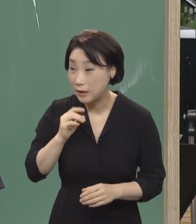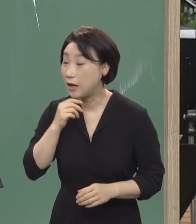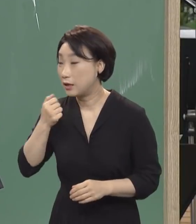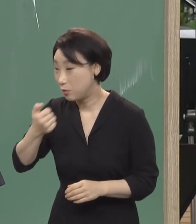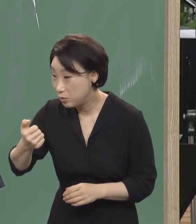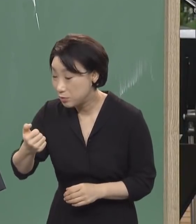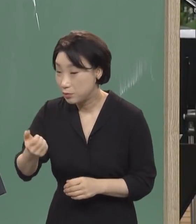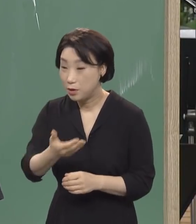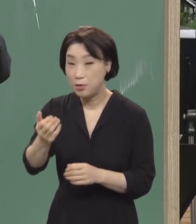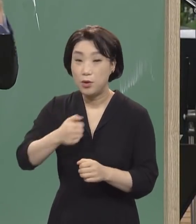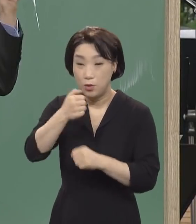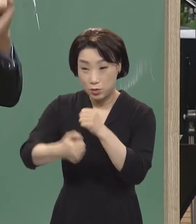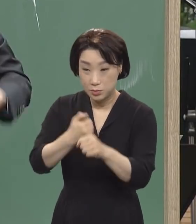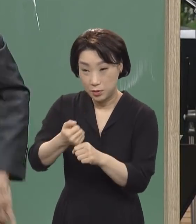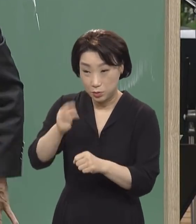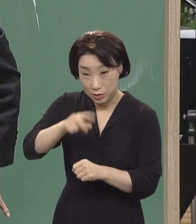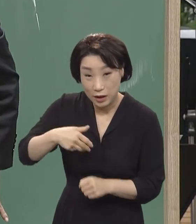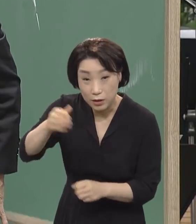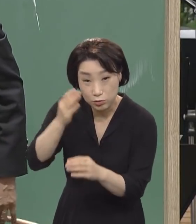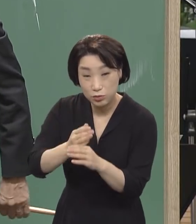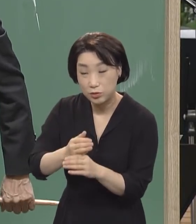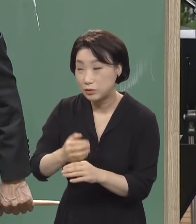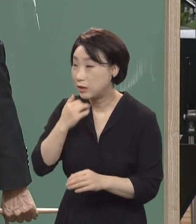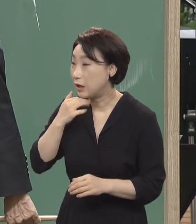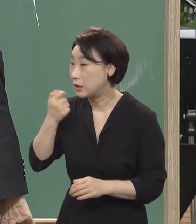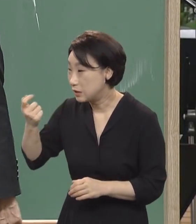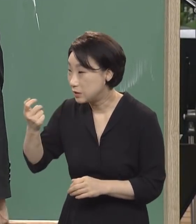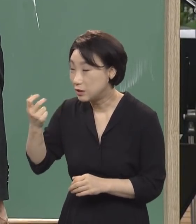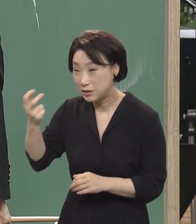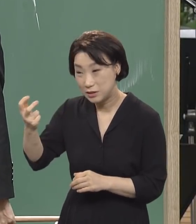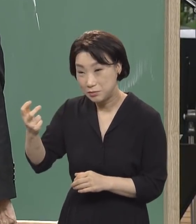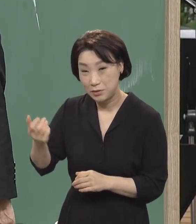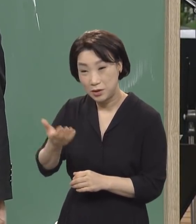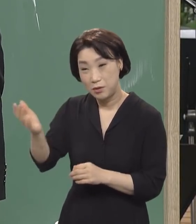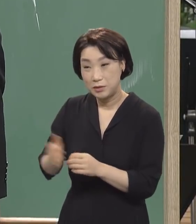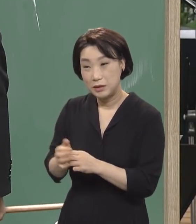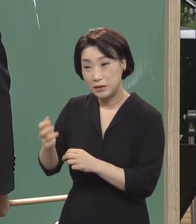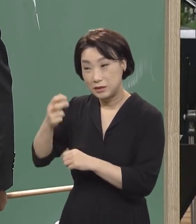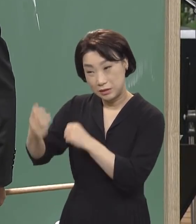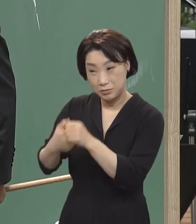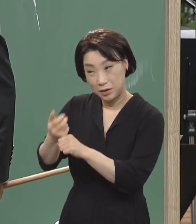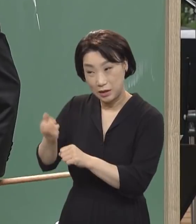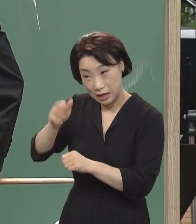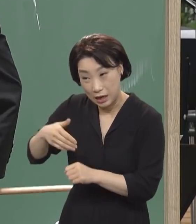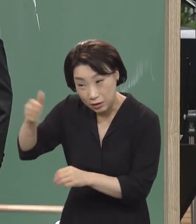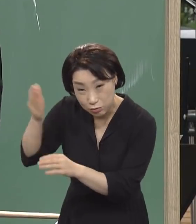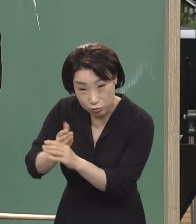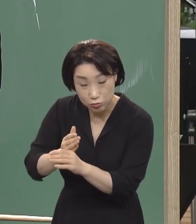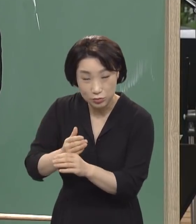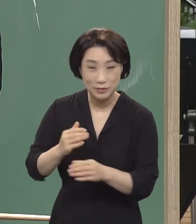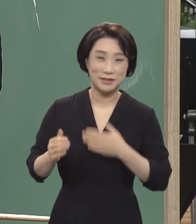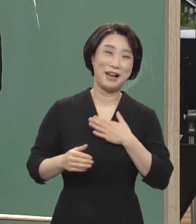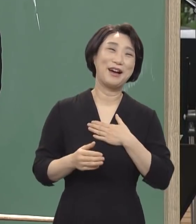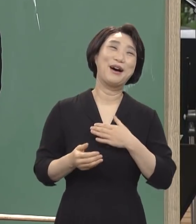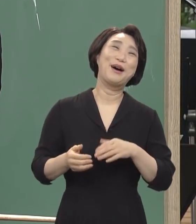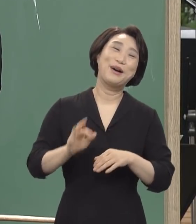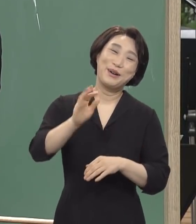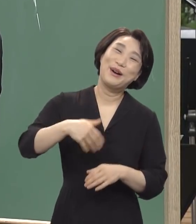칠십 살은 칠십 년 가고 있고 나도 이제 언제 갈지 모르지만 갈 준비를